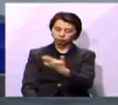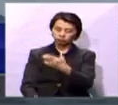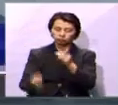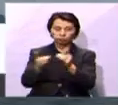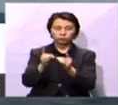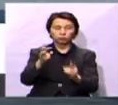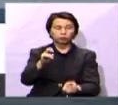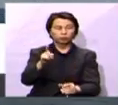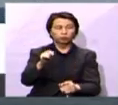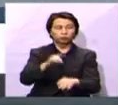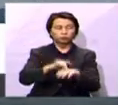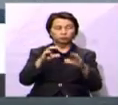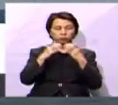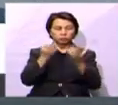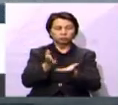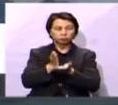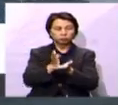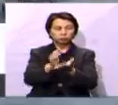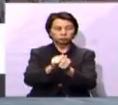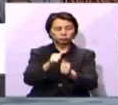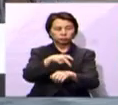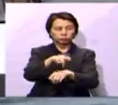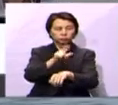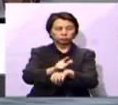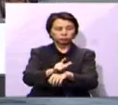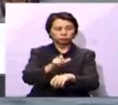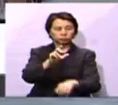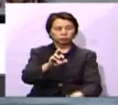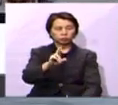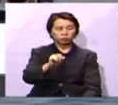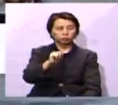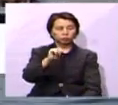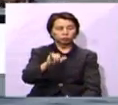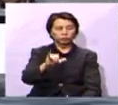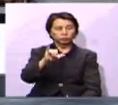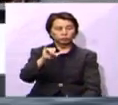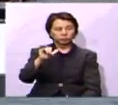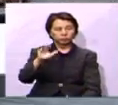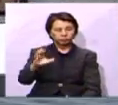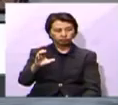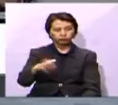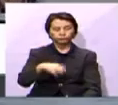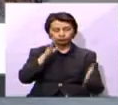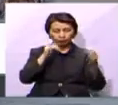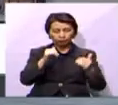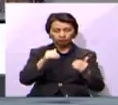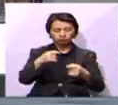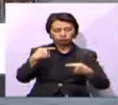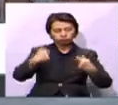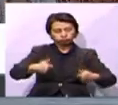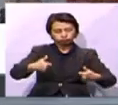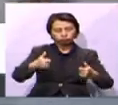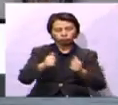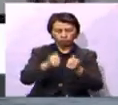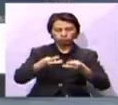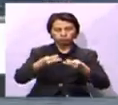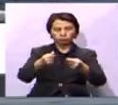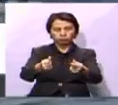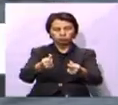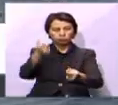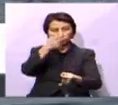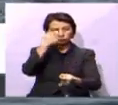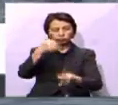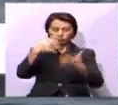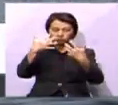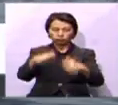Kelab Kapal Layar Diraja Langkawi RLYC. Beliau berharap pertandingan itu akan berjalan dengan lancar memandangkan